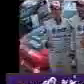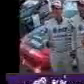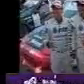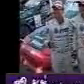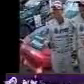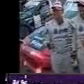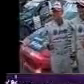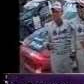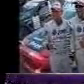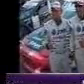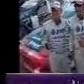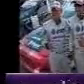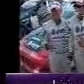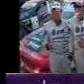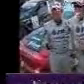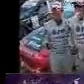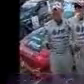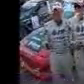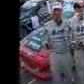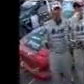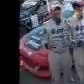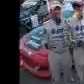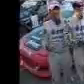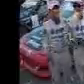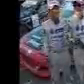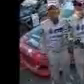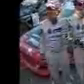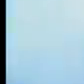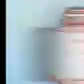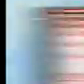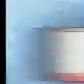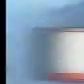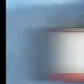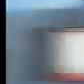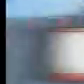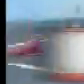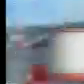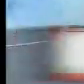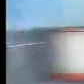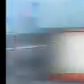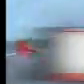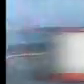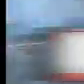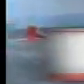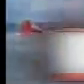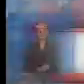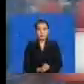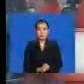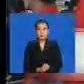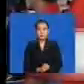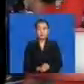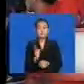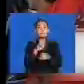ครั้งแรกกับการแข่งขันดริฟต์นานาชาติสุดมันฟอร์มูล่าดริฟต์ไทยแลนด์2009ที่สนามวันเดอร์เวิลด์พาร์ครามอินทราง